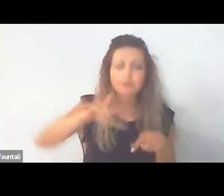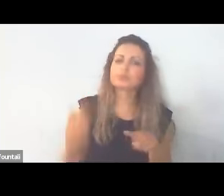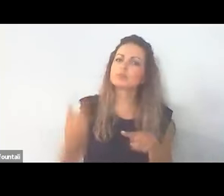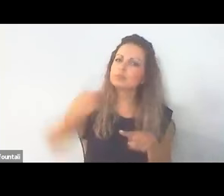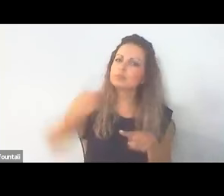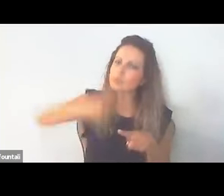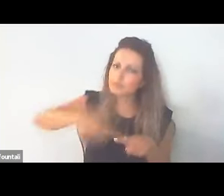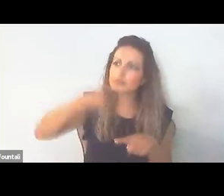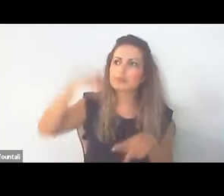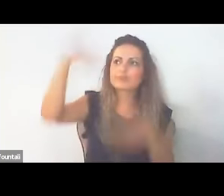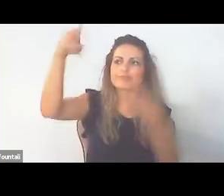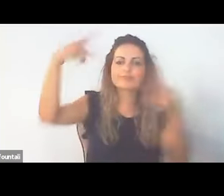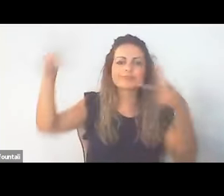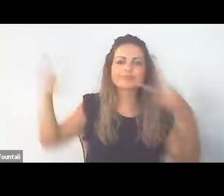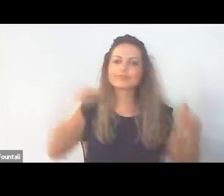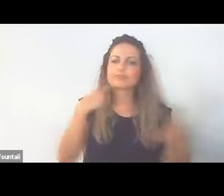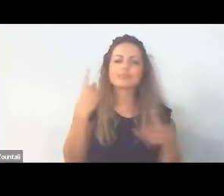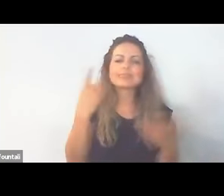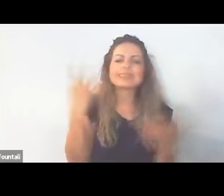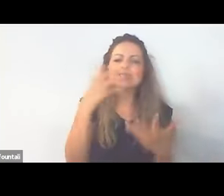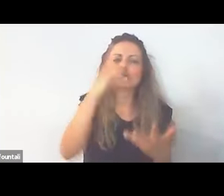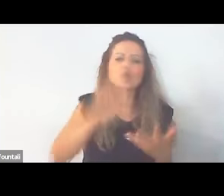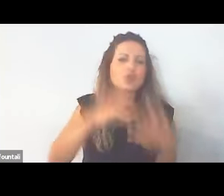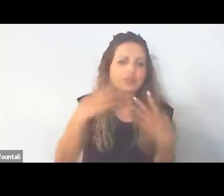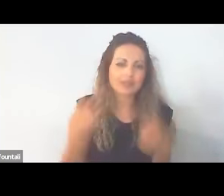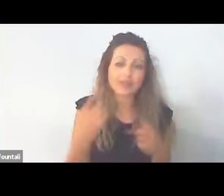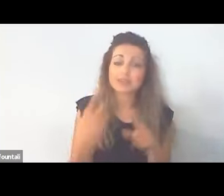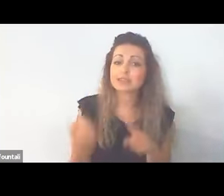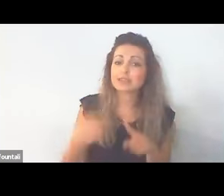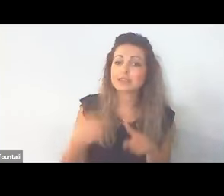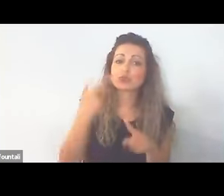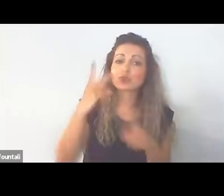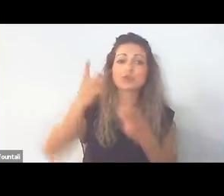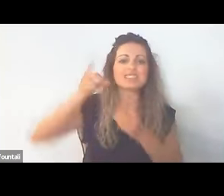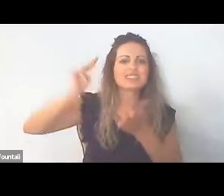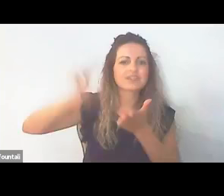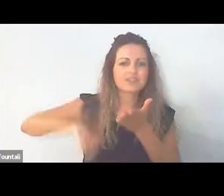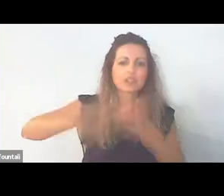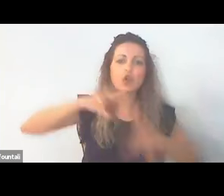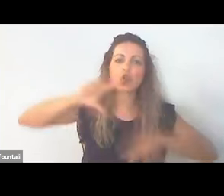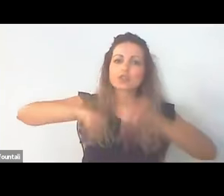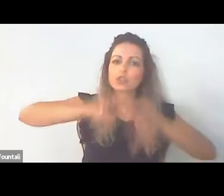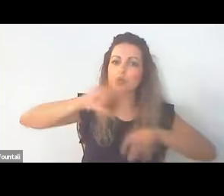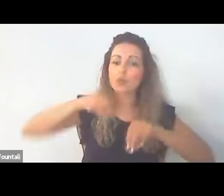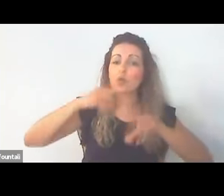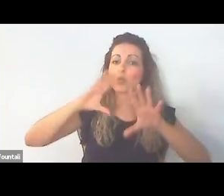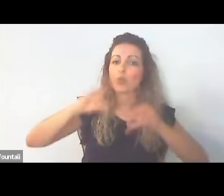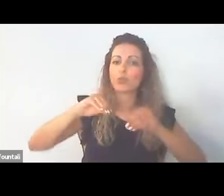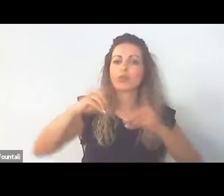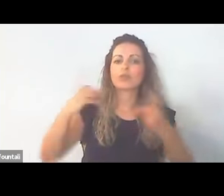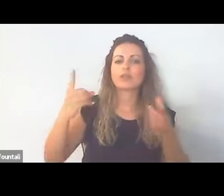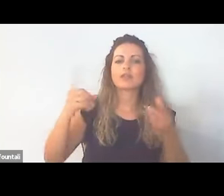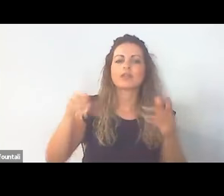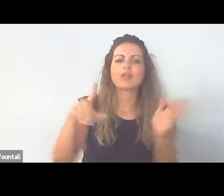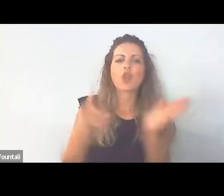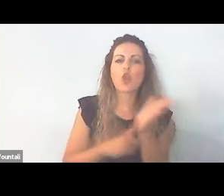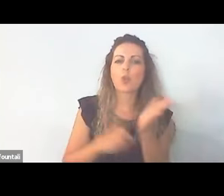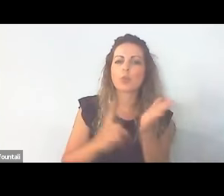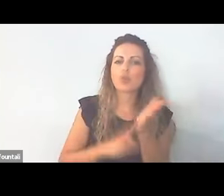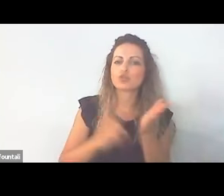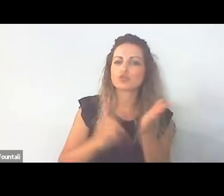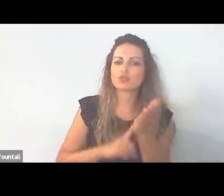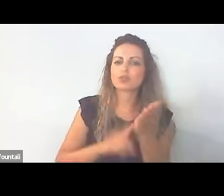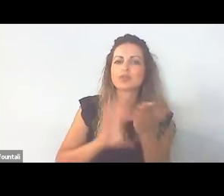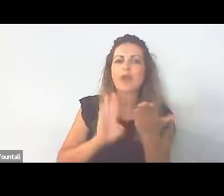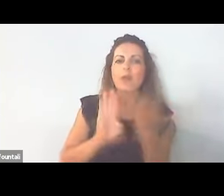της Ευρώπης και ιδιαίτερα τη Σύμβαση της Κωνσταντινούπολης για την ενδογενειακή βία και τη βία κατά των γυναικών, που αποτελεί δεσμευτικό κείμενο για όλες τις χώρες της